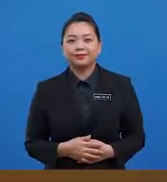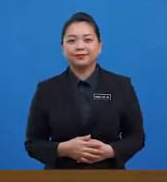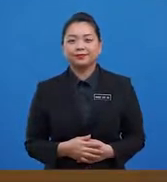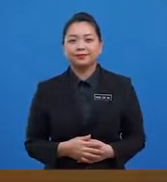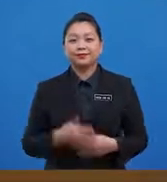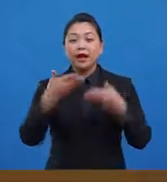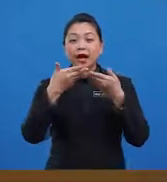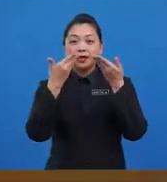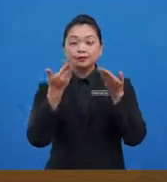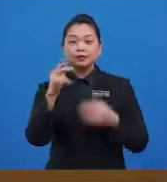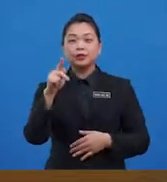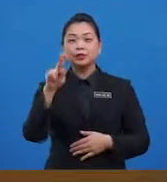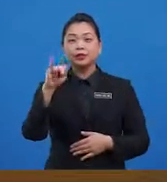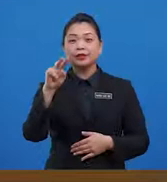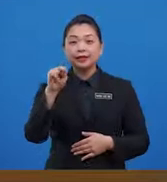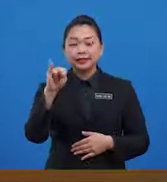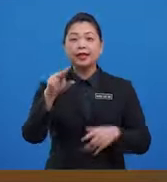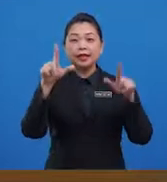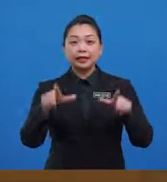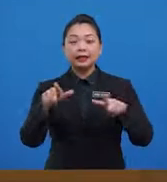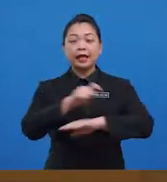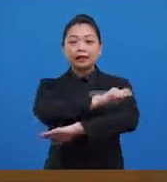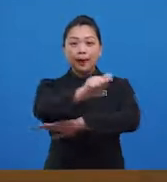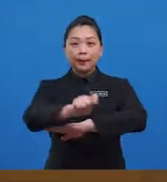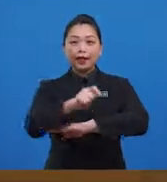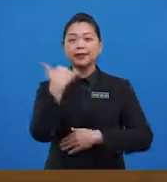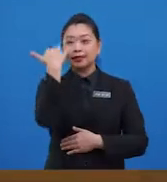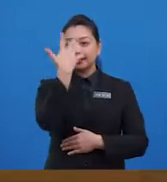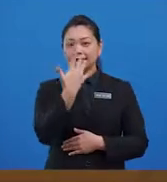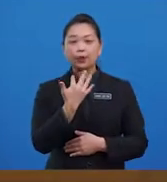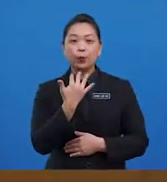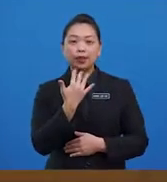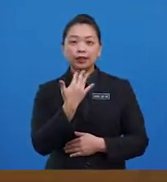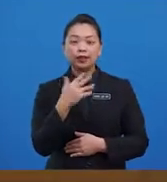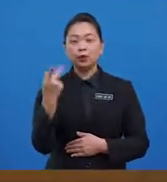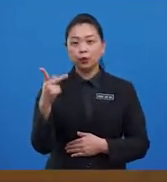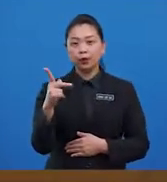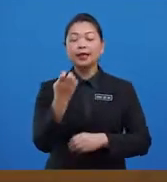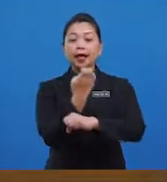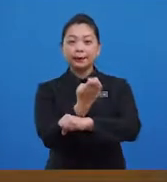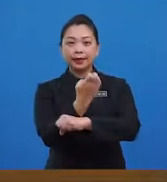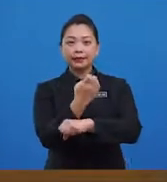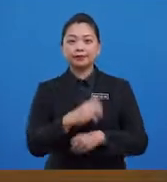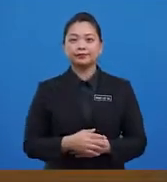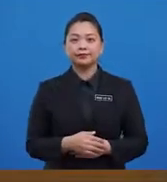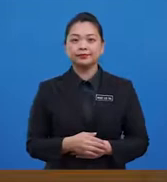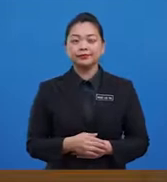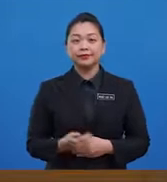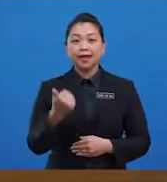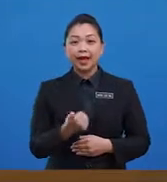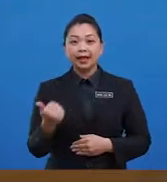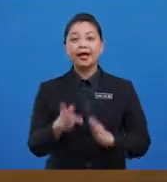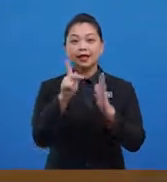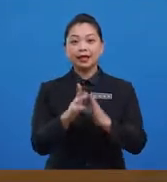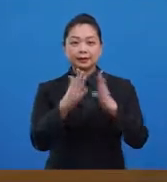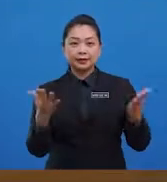Harum kuini letaknya di taman. Cantiknya warna kuning keemasan. Alat